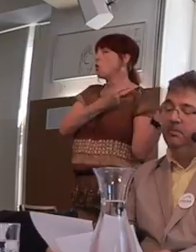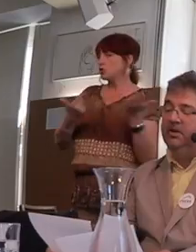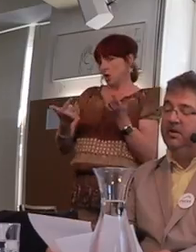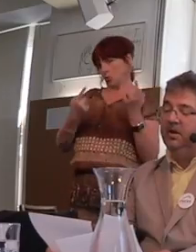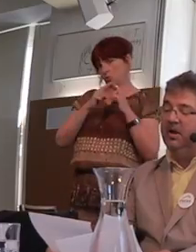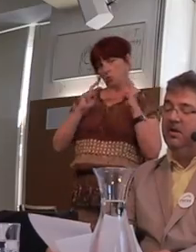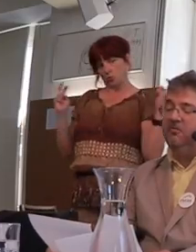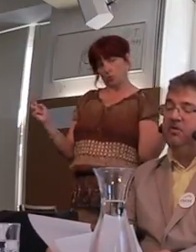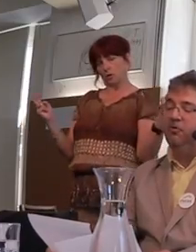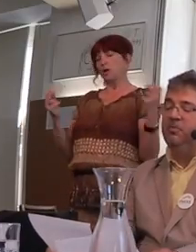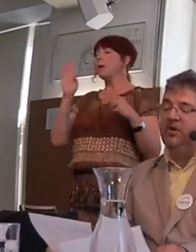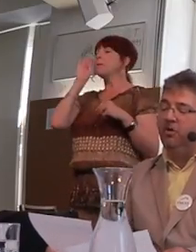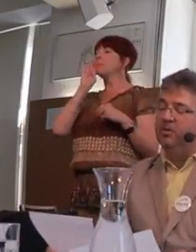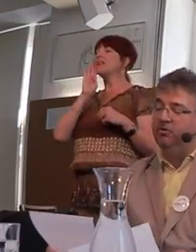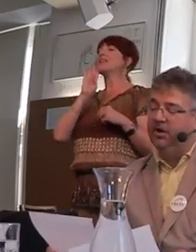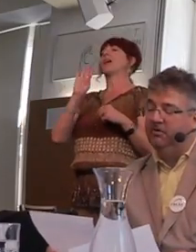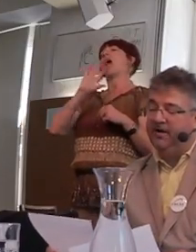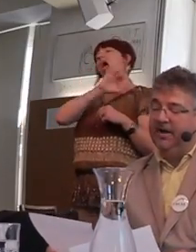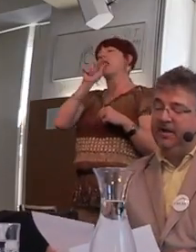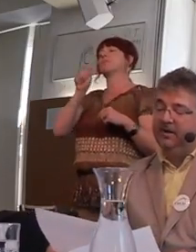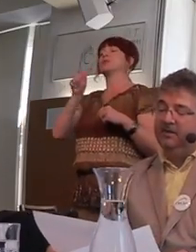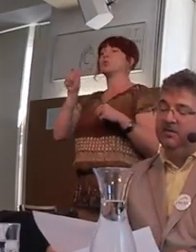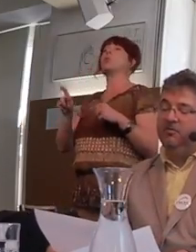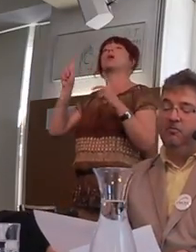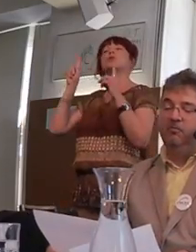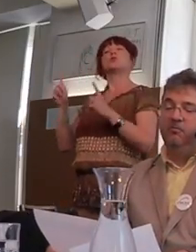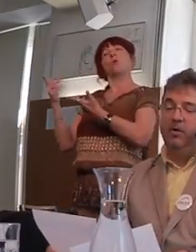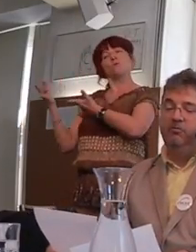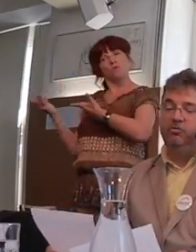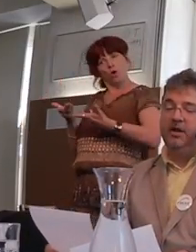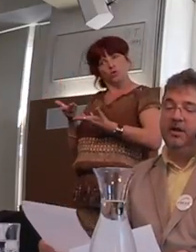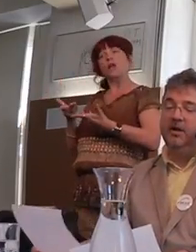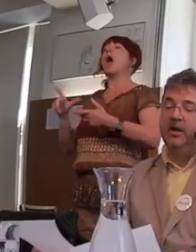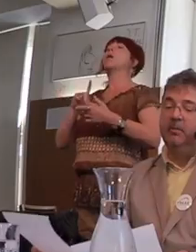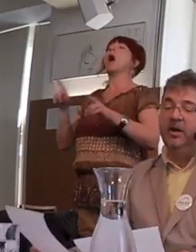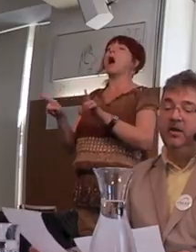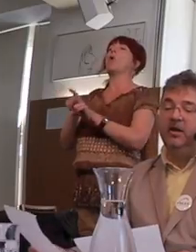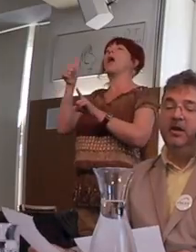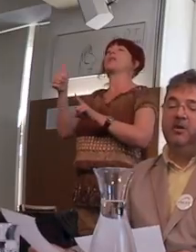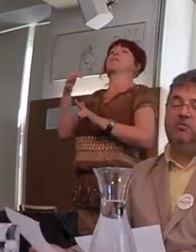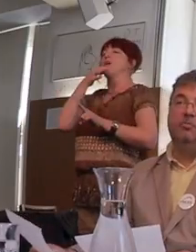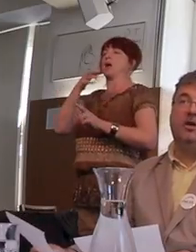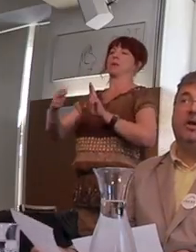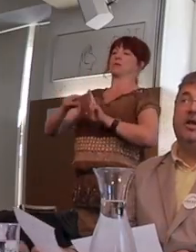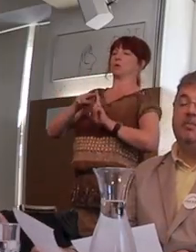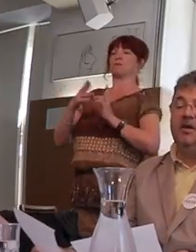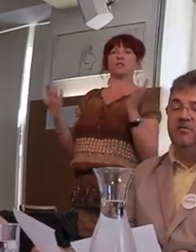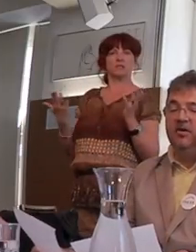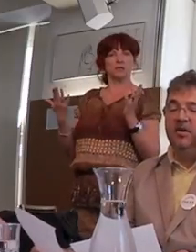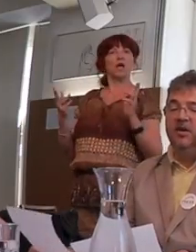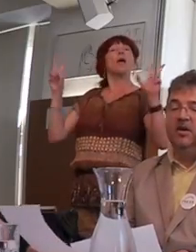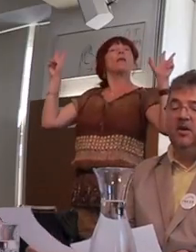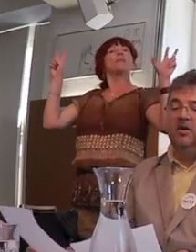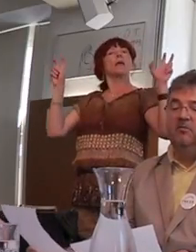würde ich alle bitten, sich auch mit folgender Frage vorzustellen, nämlich zum Thema